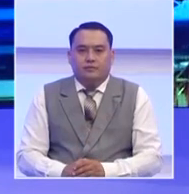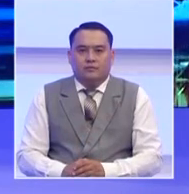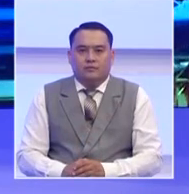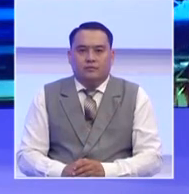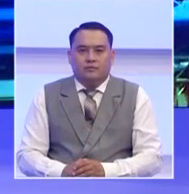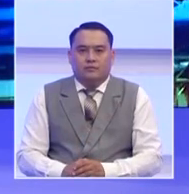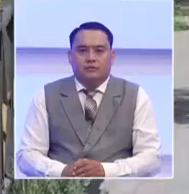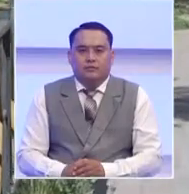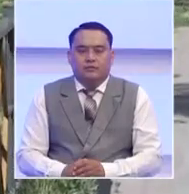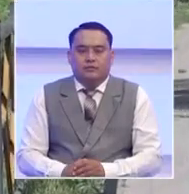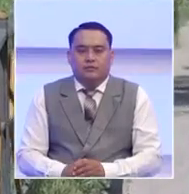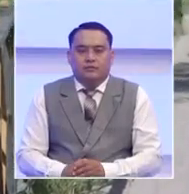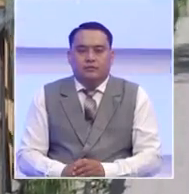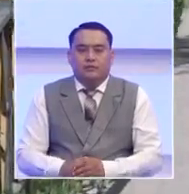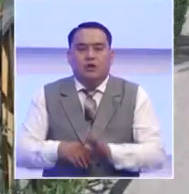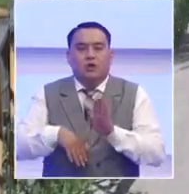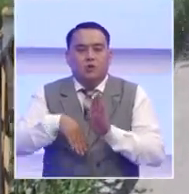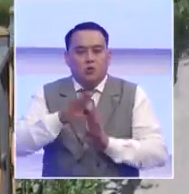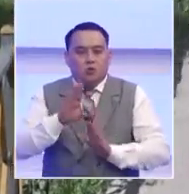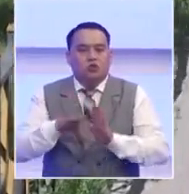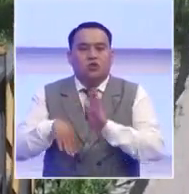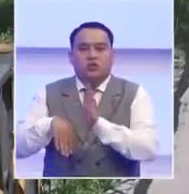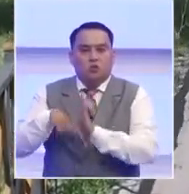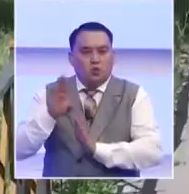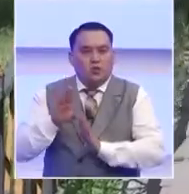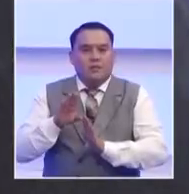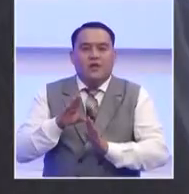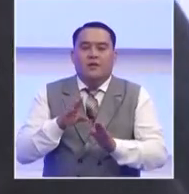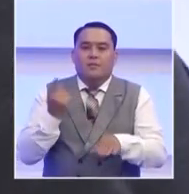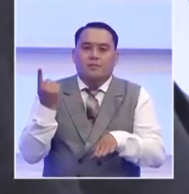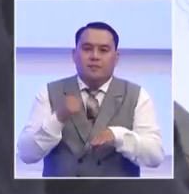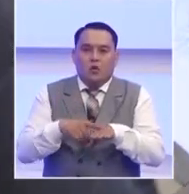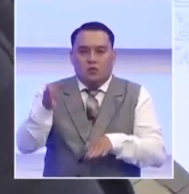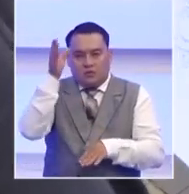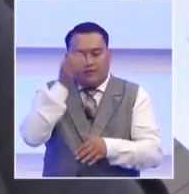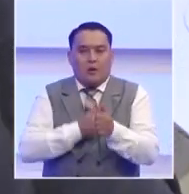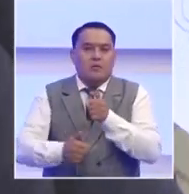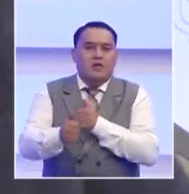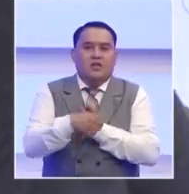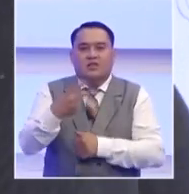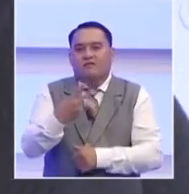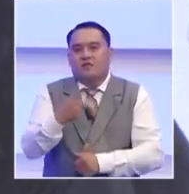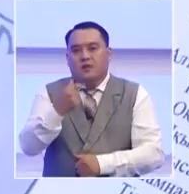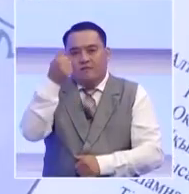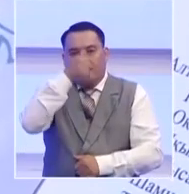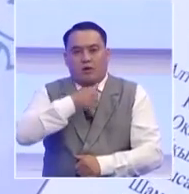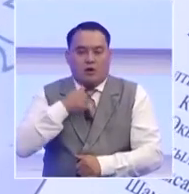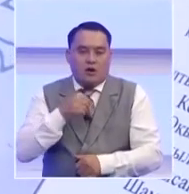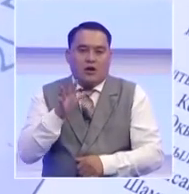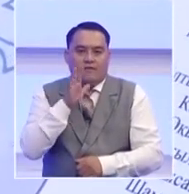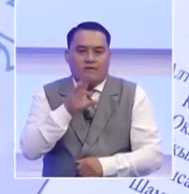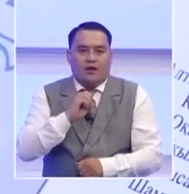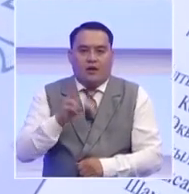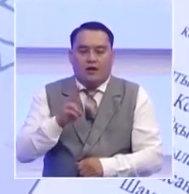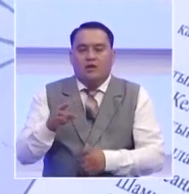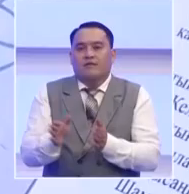продолжит. Лучшие из лучших. Лидеры 21 века. Именно так можно отзываться об этих молодых людях. В этой